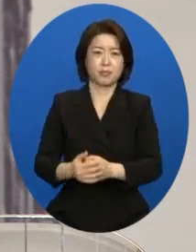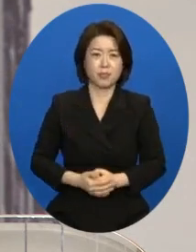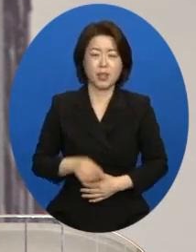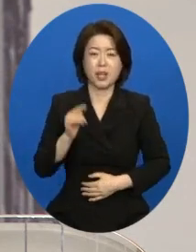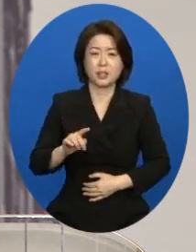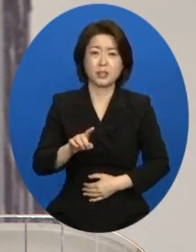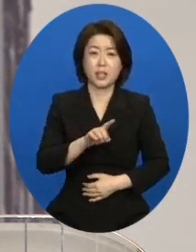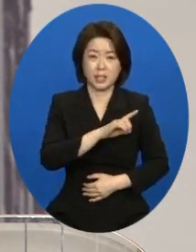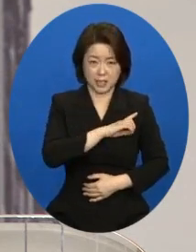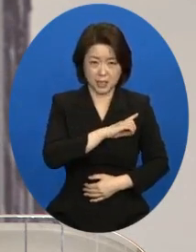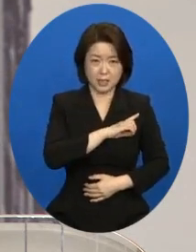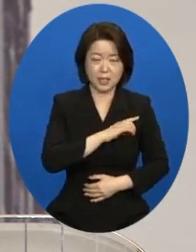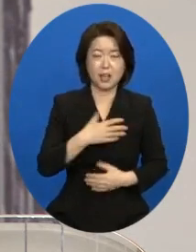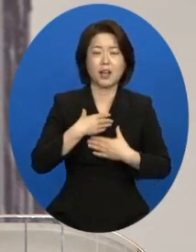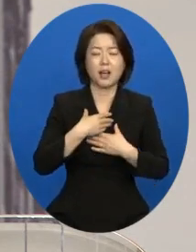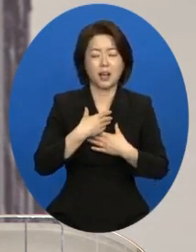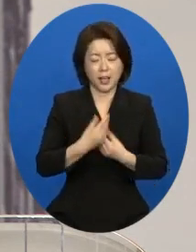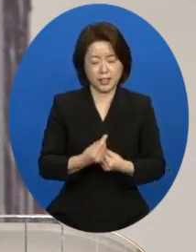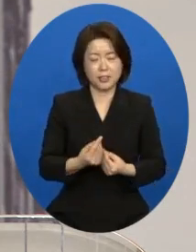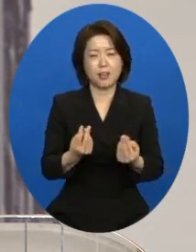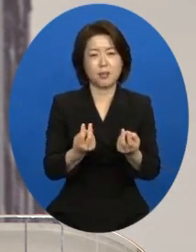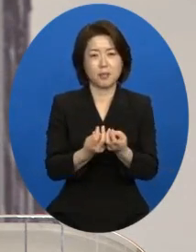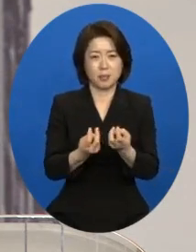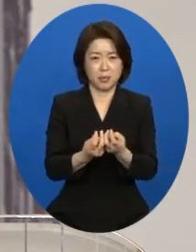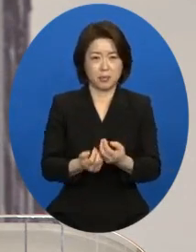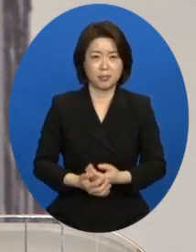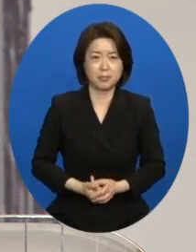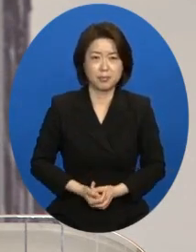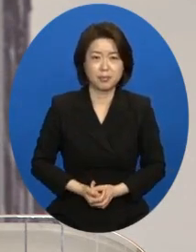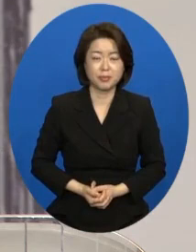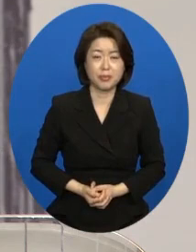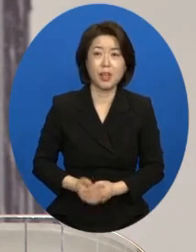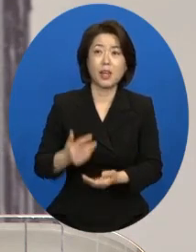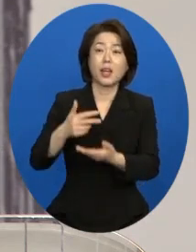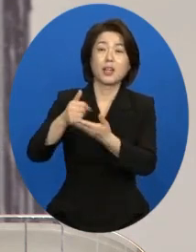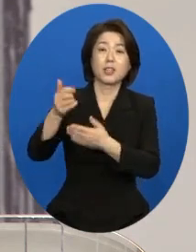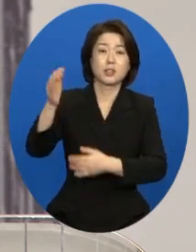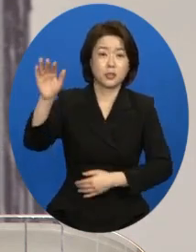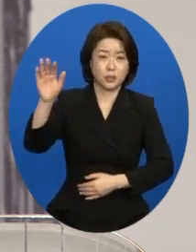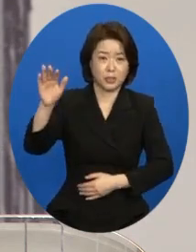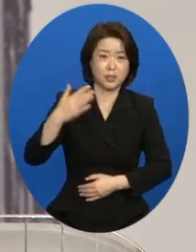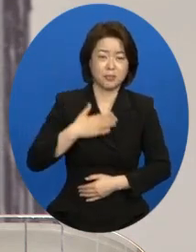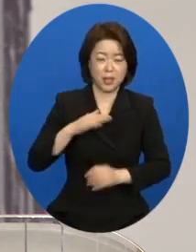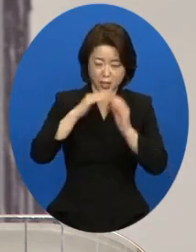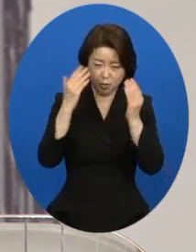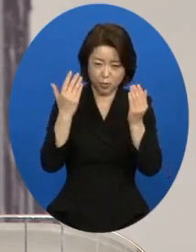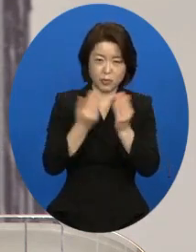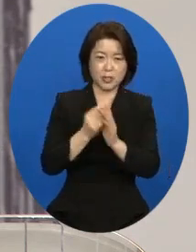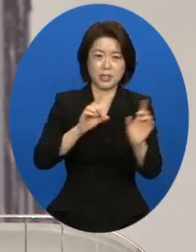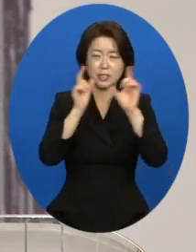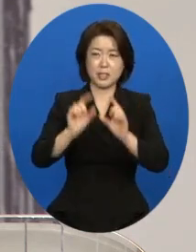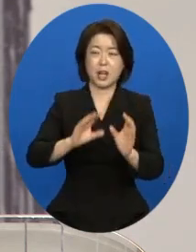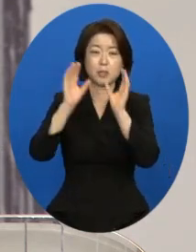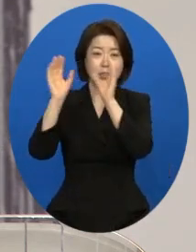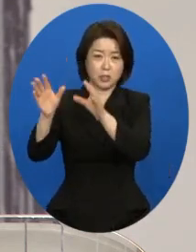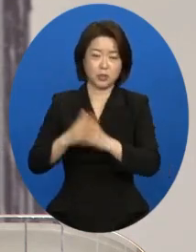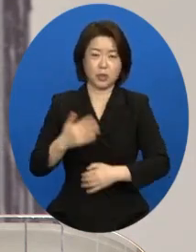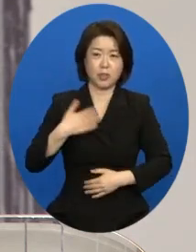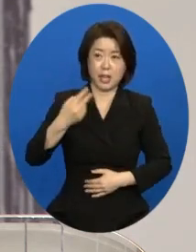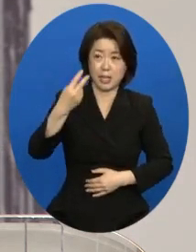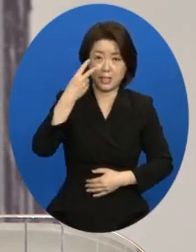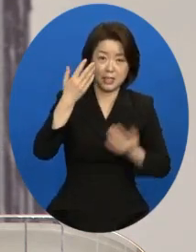그것이 가장 안전한 길입니다. 주님, 주님께 온전히 내 삶을 다시 한번 맡겨드리며 나의